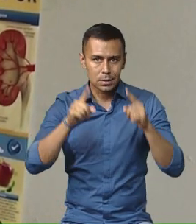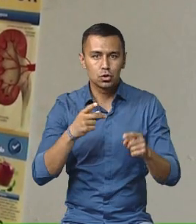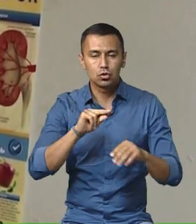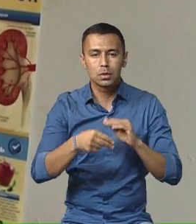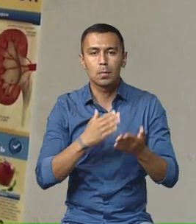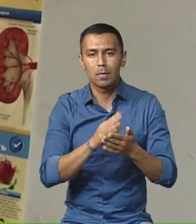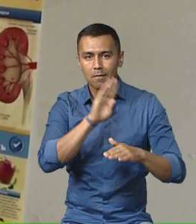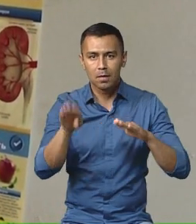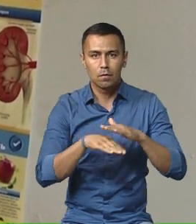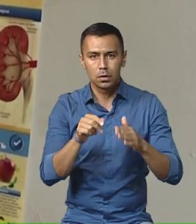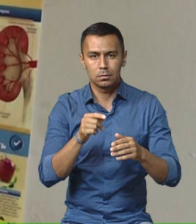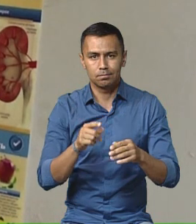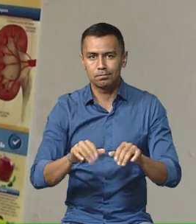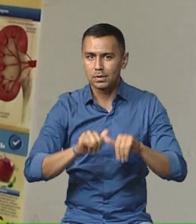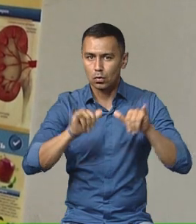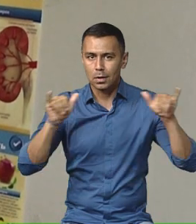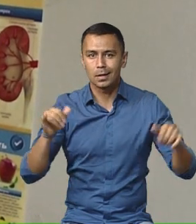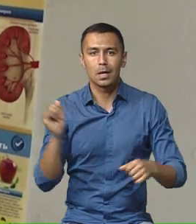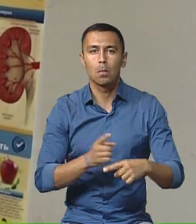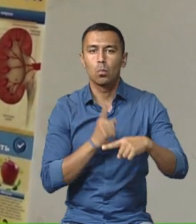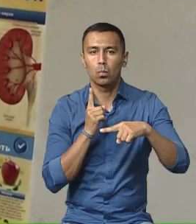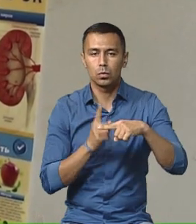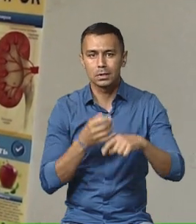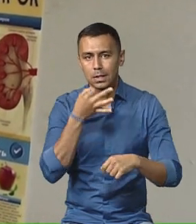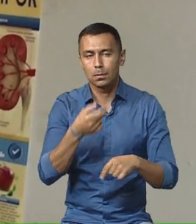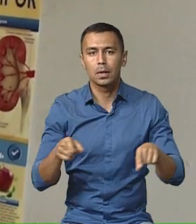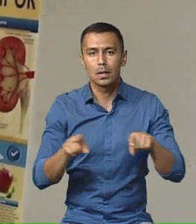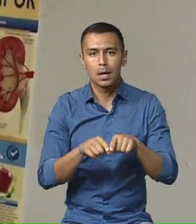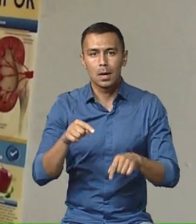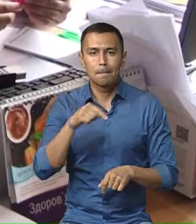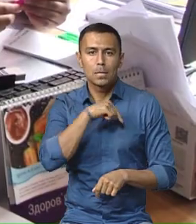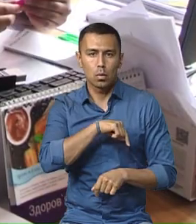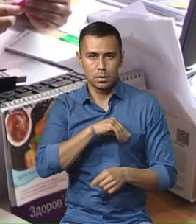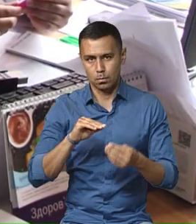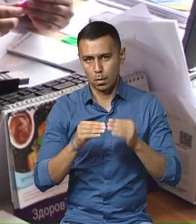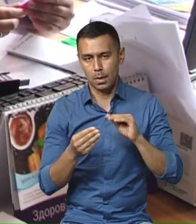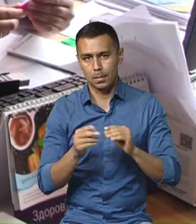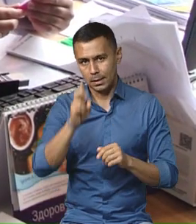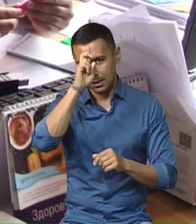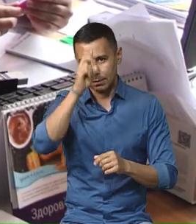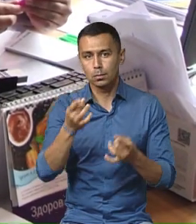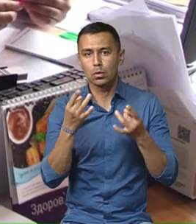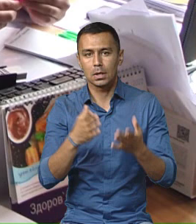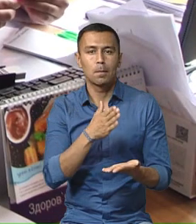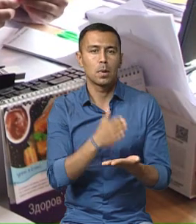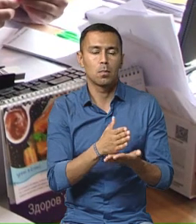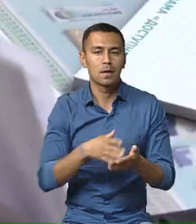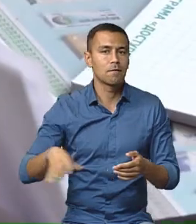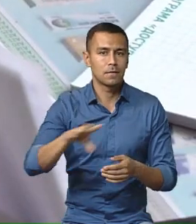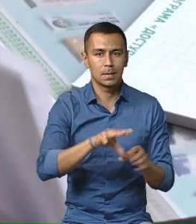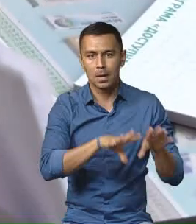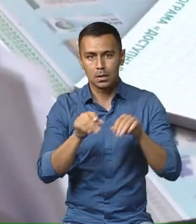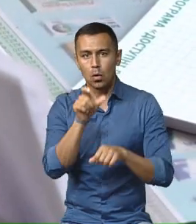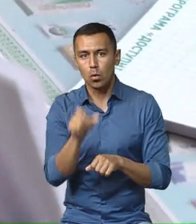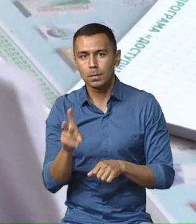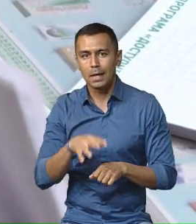підвалах, вони загострюються. І плюс, скажімо так, психологічні проблеми. Держава спростила перебування всіх переселених осіб